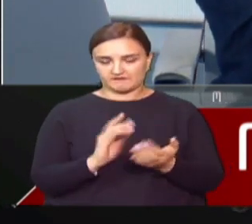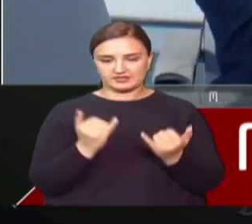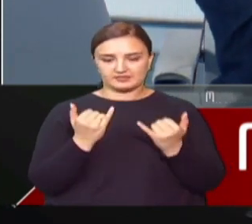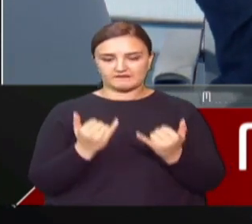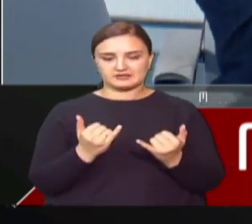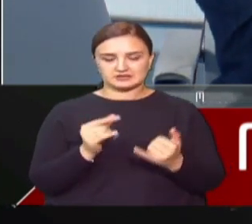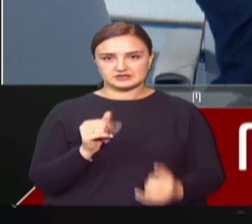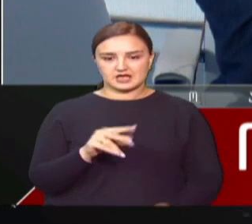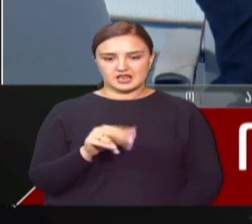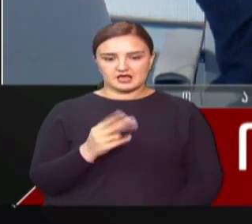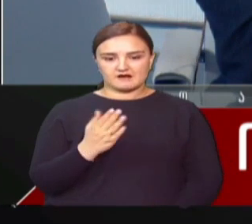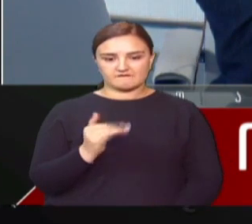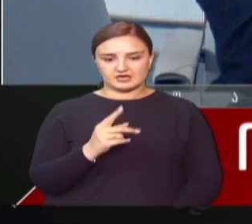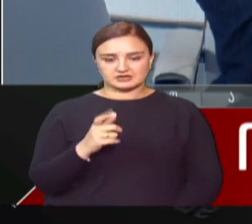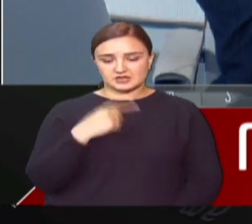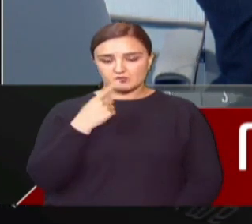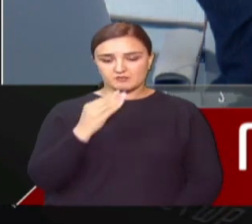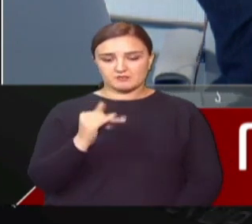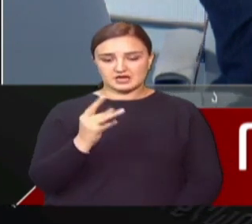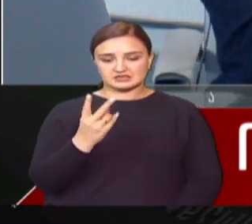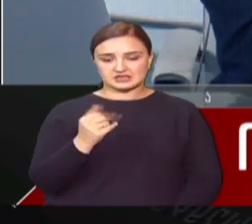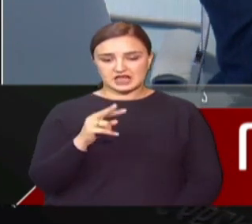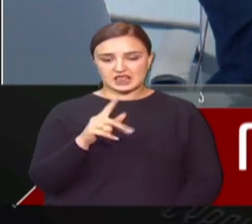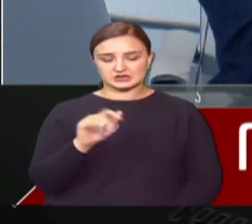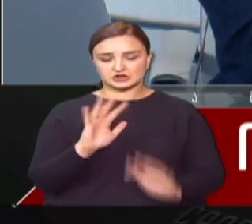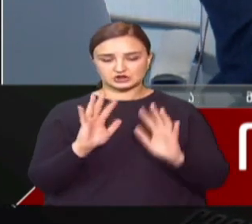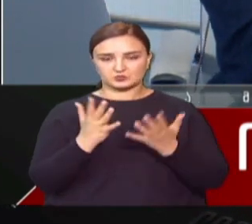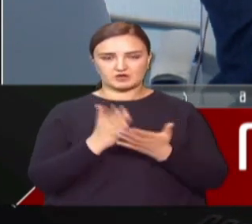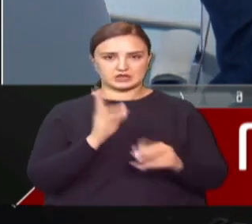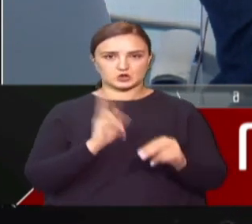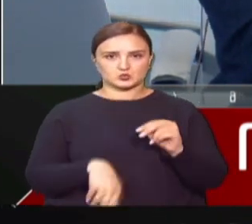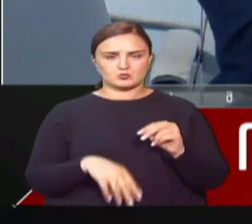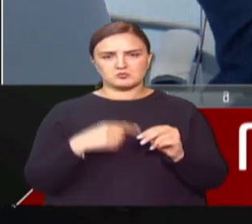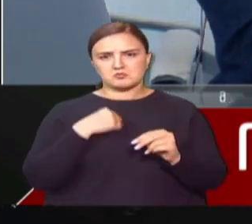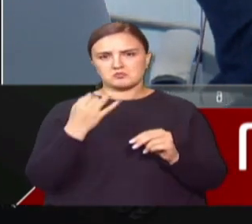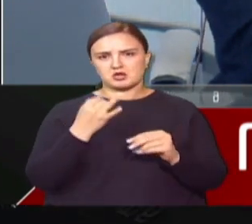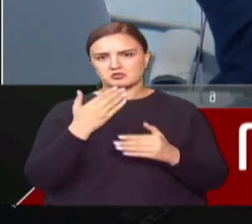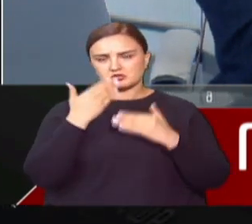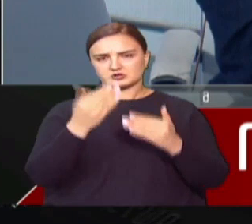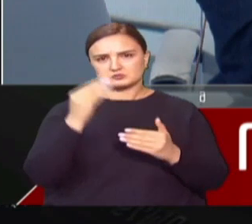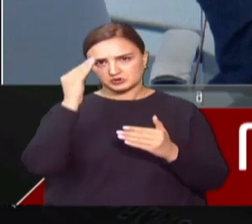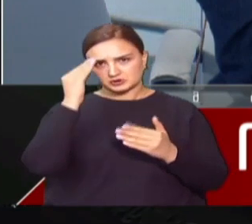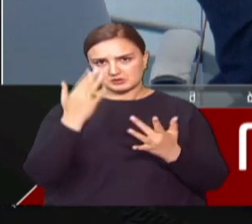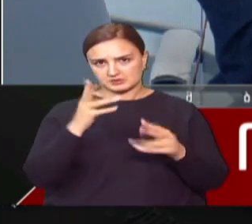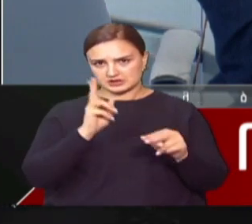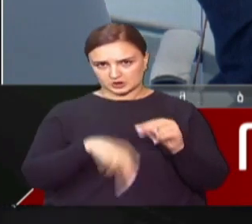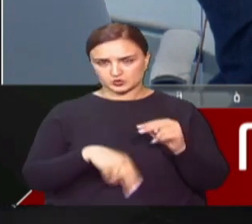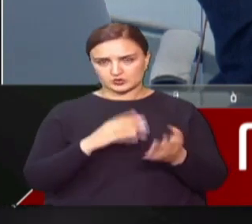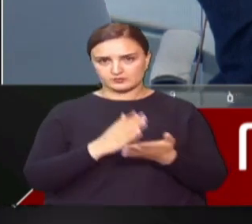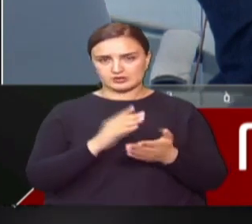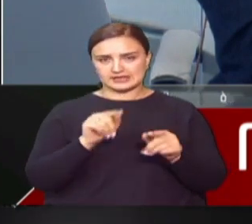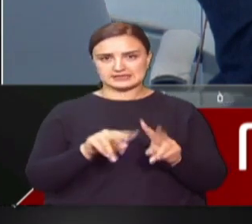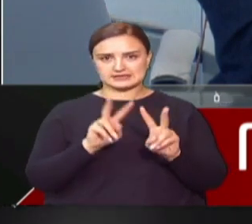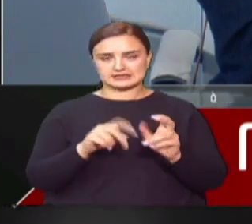დღეს არჩილ თალაკვაძემ თქვა ესეთი რამ, რომ ფარცხალაძის შემთხვევა არის ამოწურულიო. მაინტერესებს თქვენი შეფასება, რამდენად ამოწურული არის